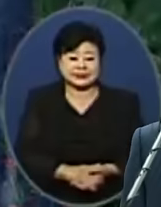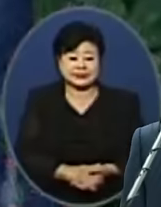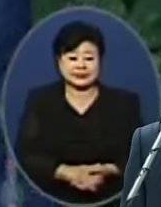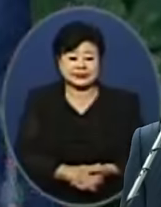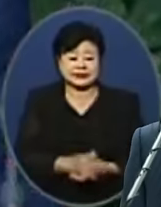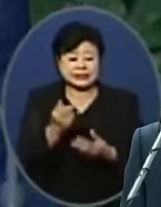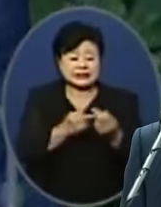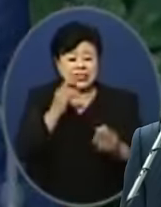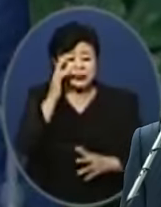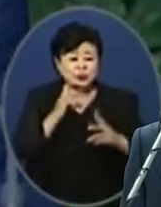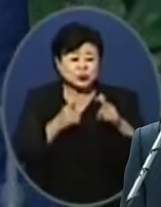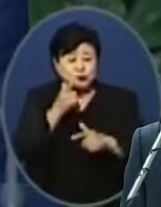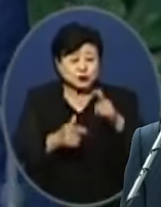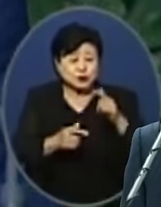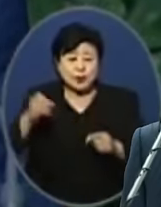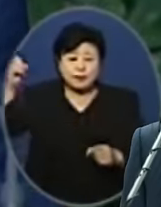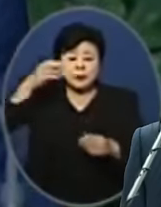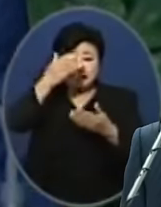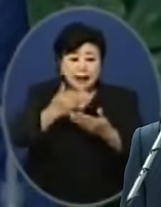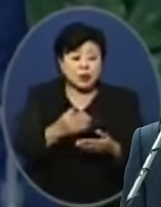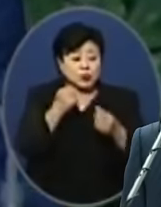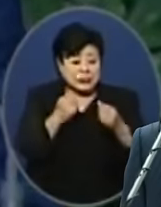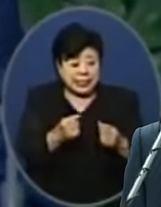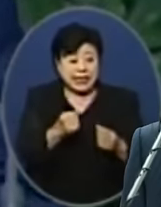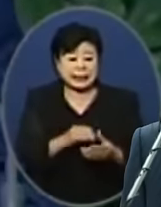산천 초목은 다 빛을 받아서 사는 것입니다.